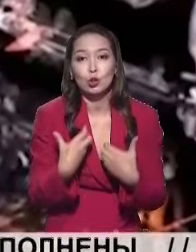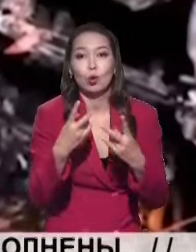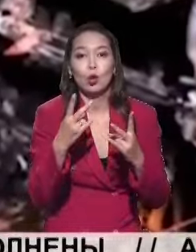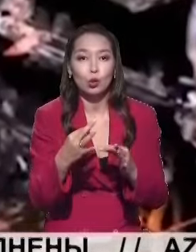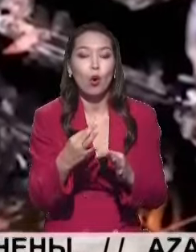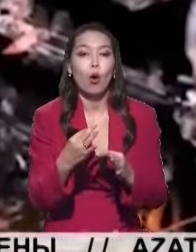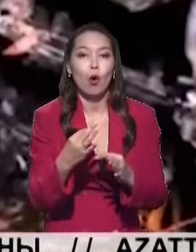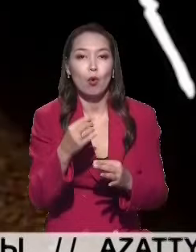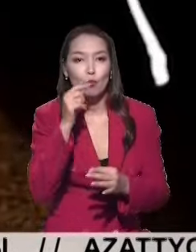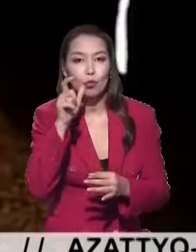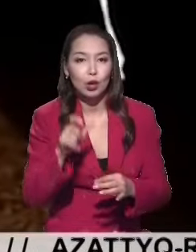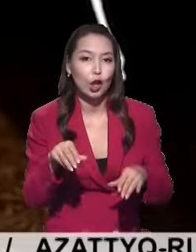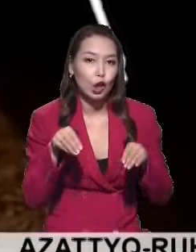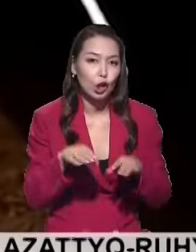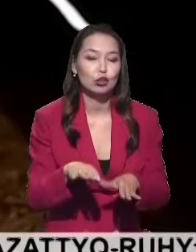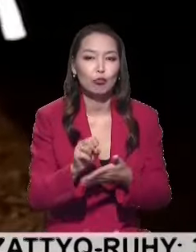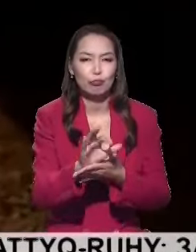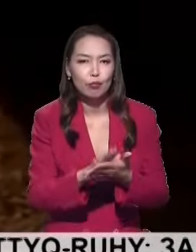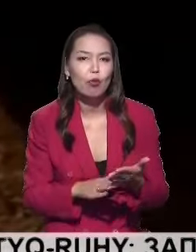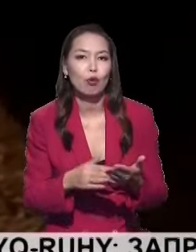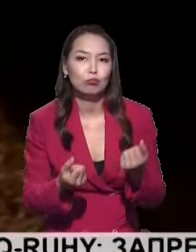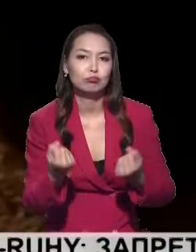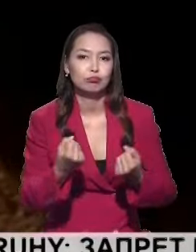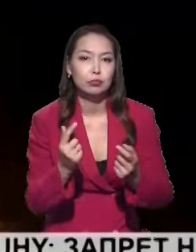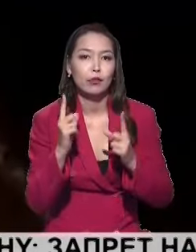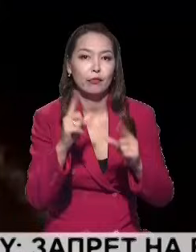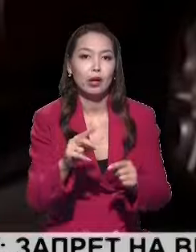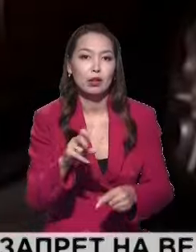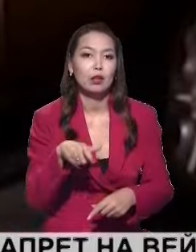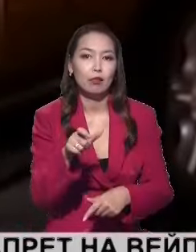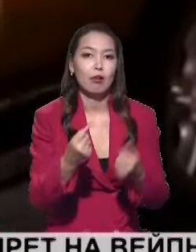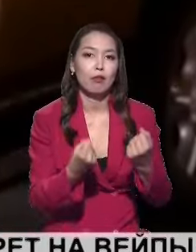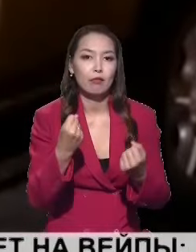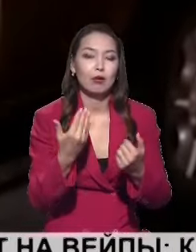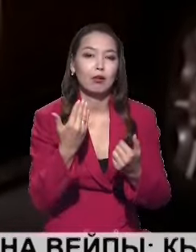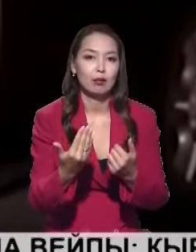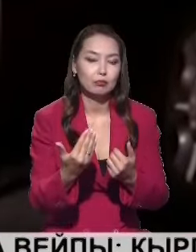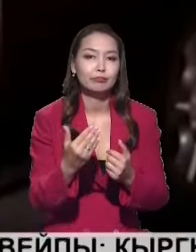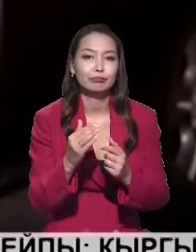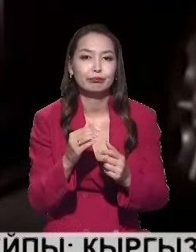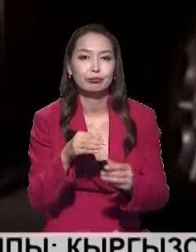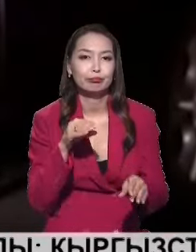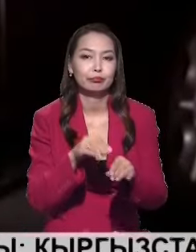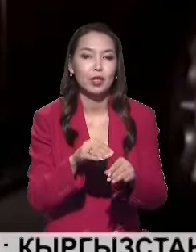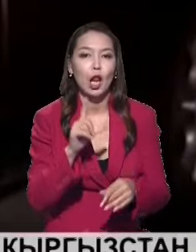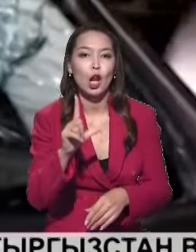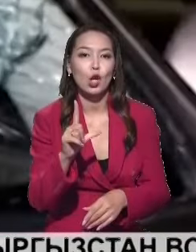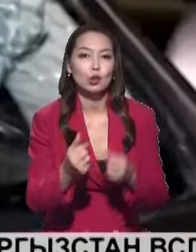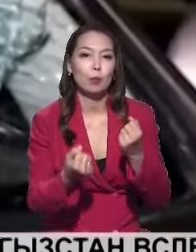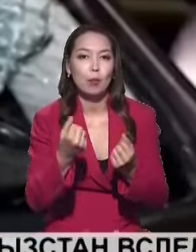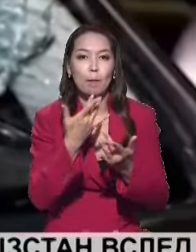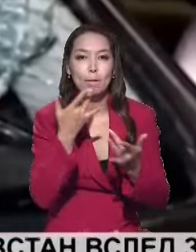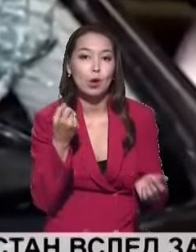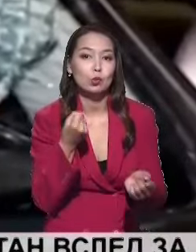но лихач неожиданно решает продолжить движение. Выехав на трассу, водитель совершает наезд на автомобиль марки Lexus. Последний от